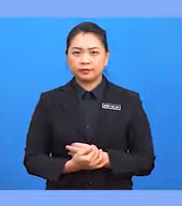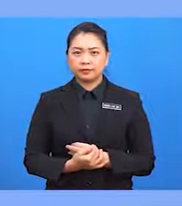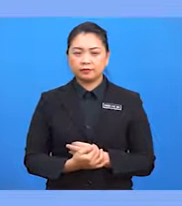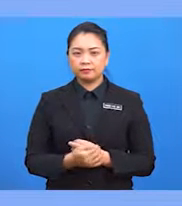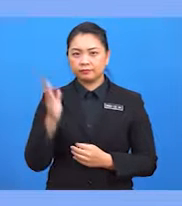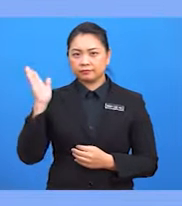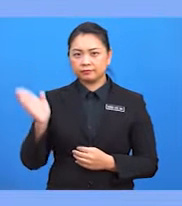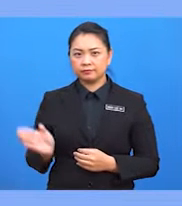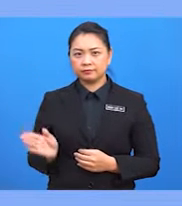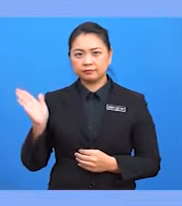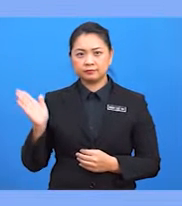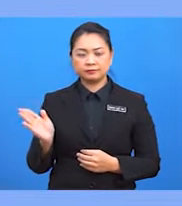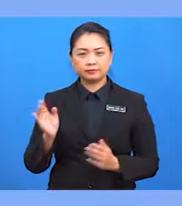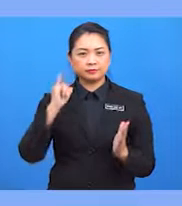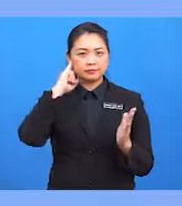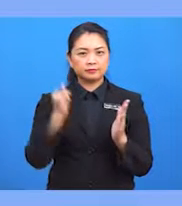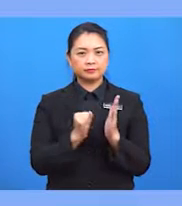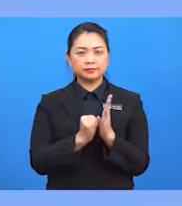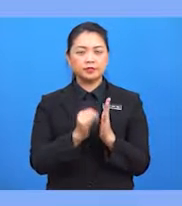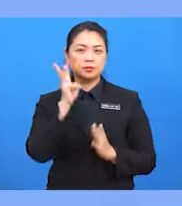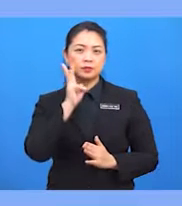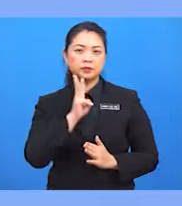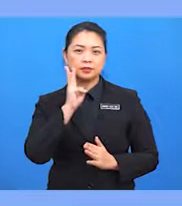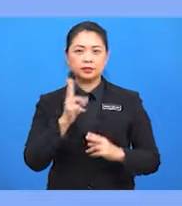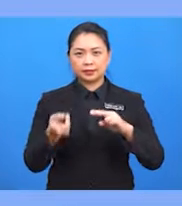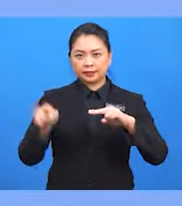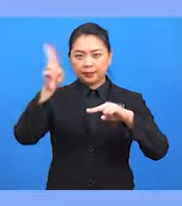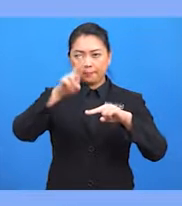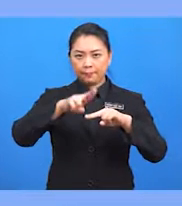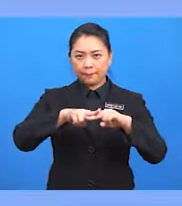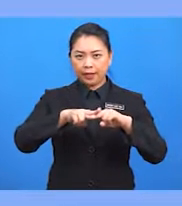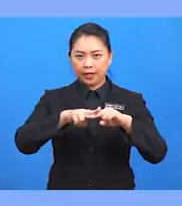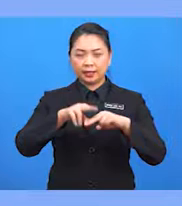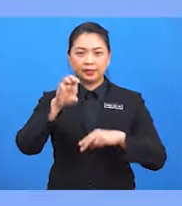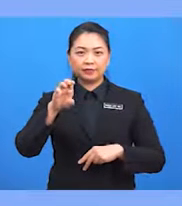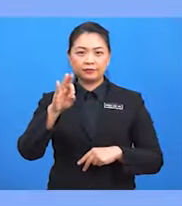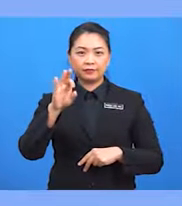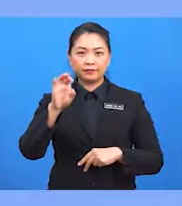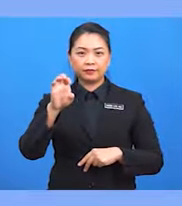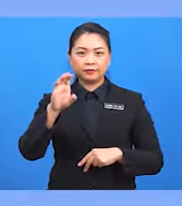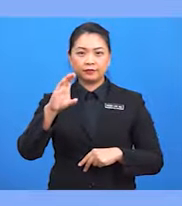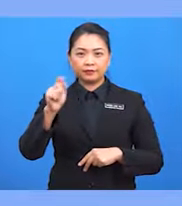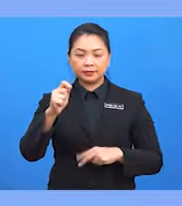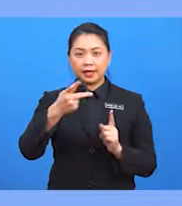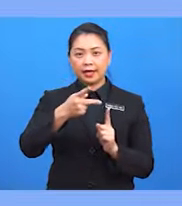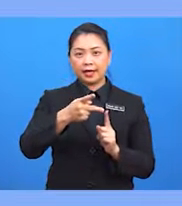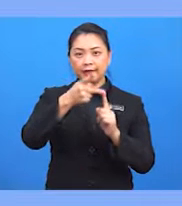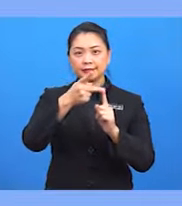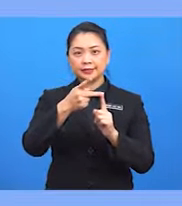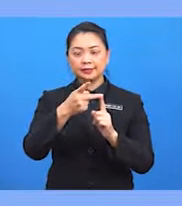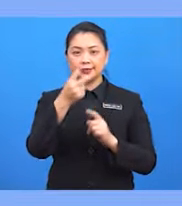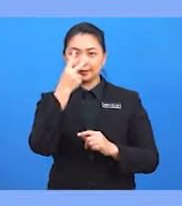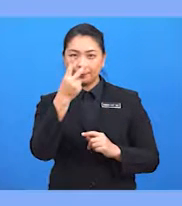Contoh yang pertama ini adalah imej wanita yang ditambah efek khas supaya hasilnya lebih menarik dan kreatif.